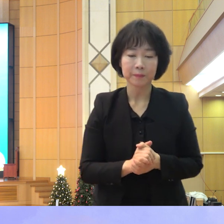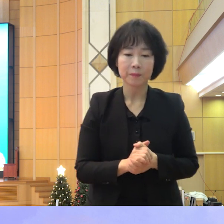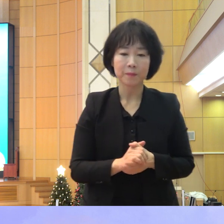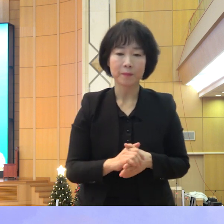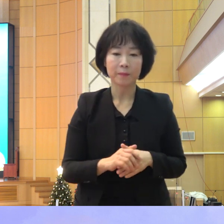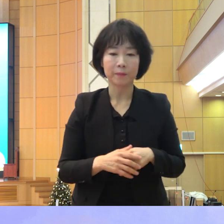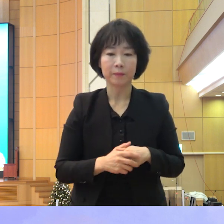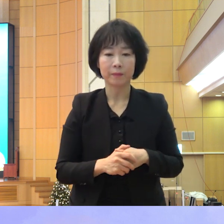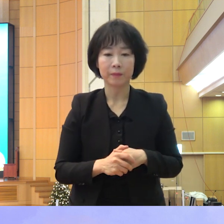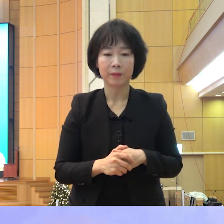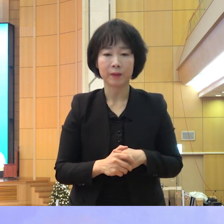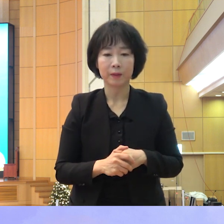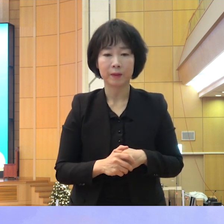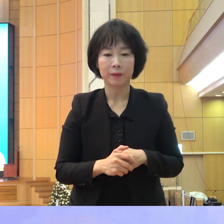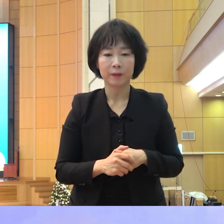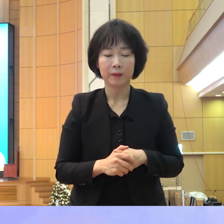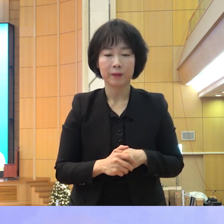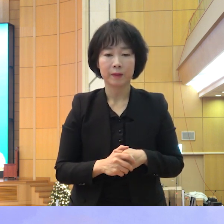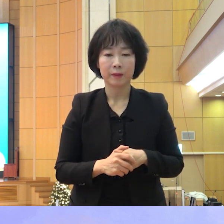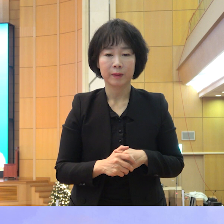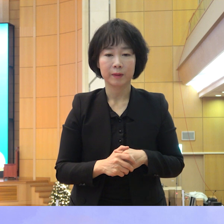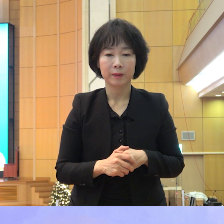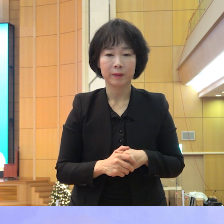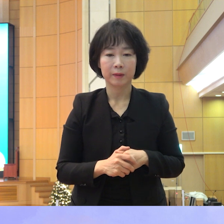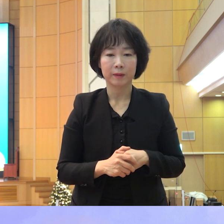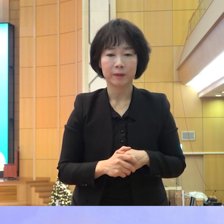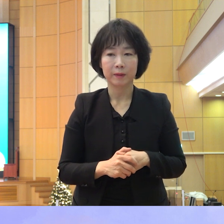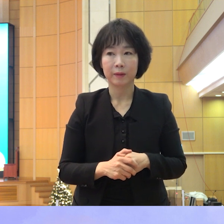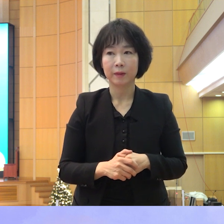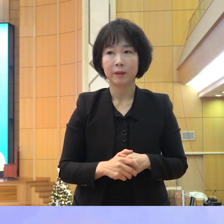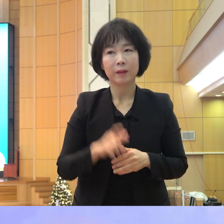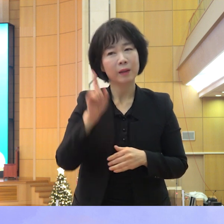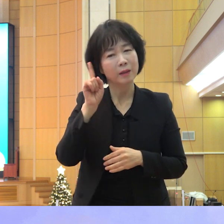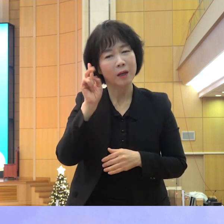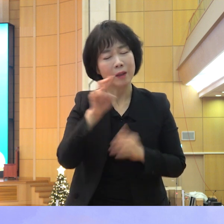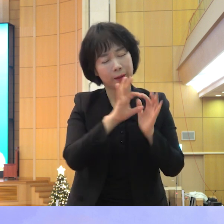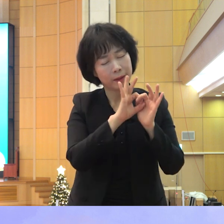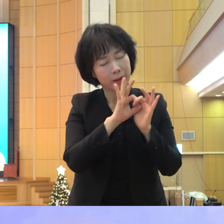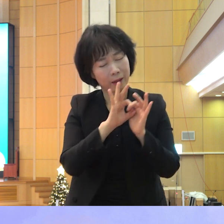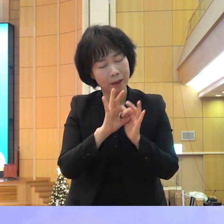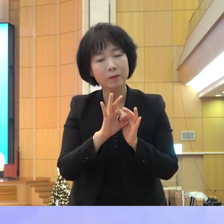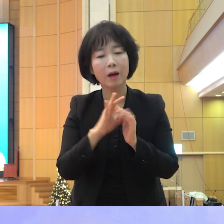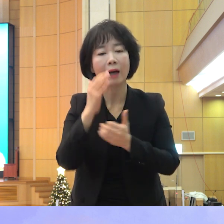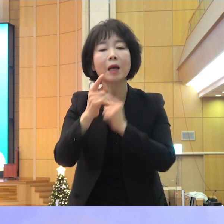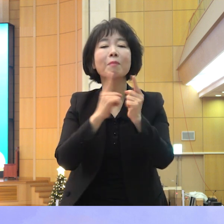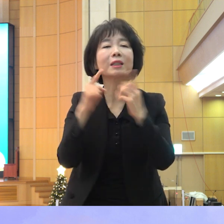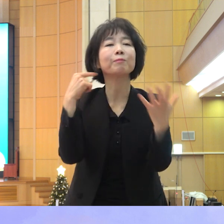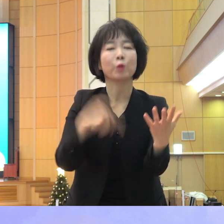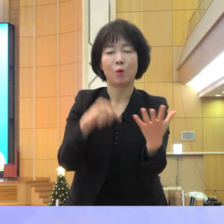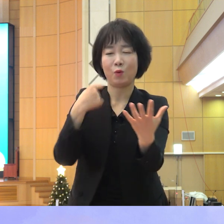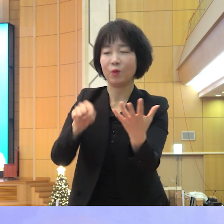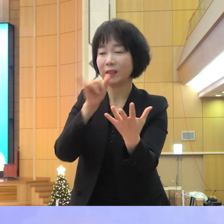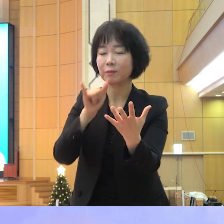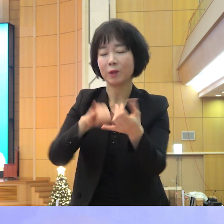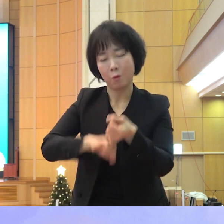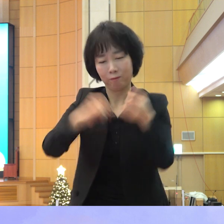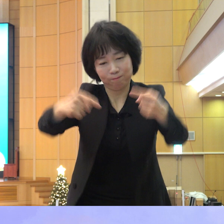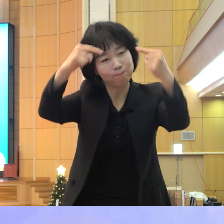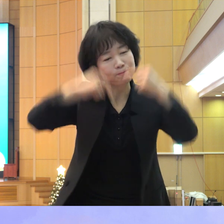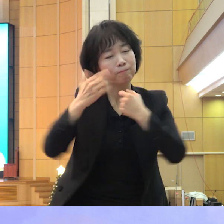월요일 날 밤 8시 30분에 중급 성경교육이 영상으로 있습니다.